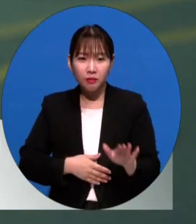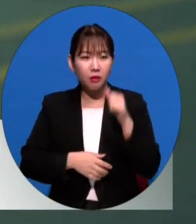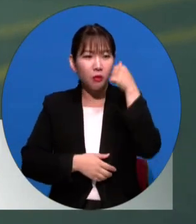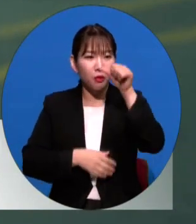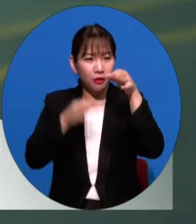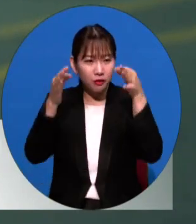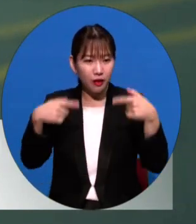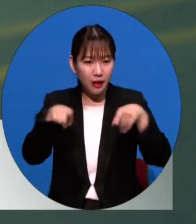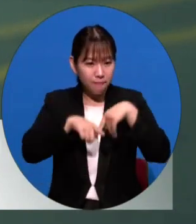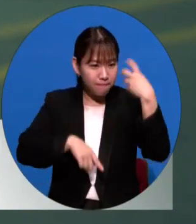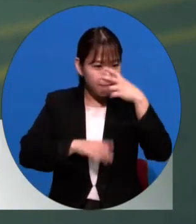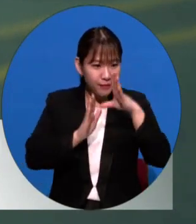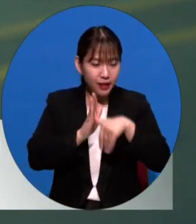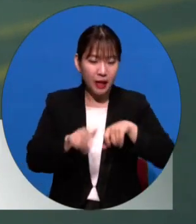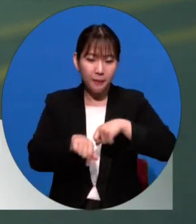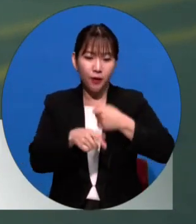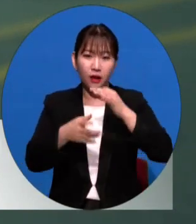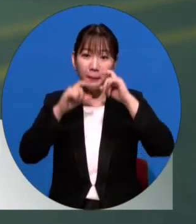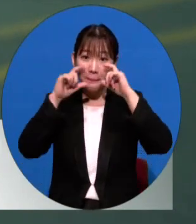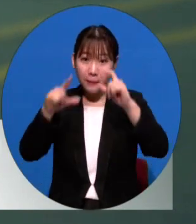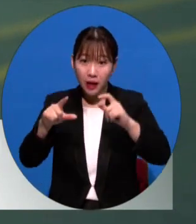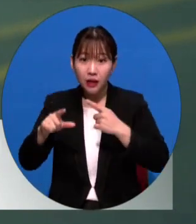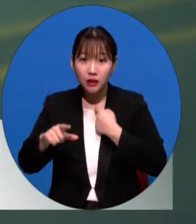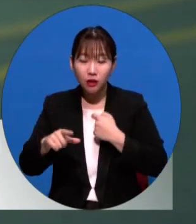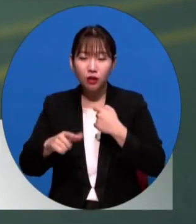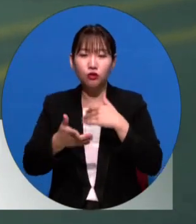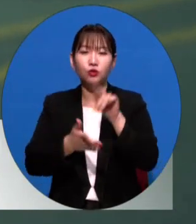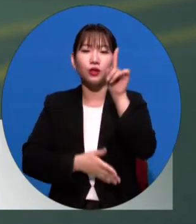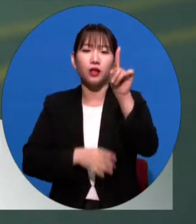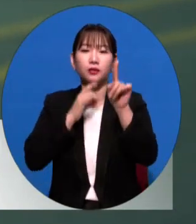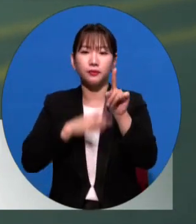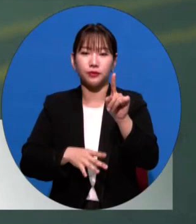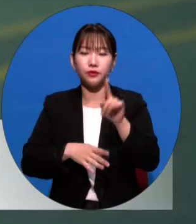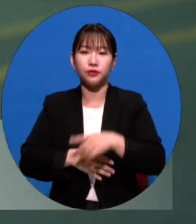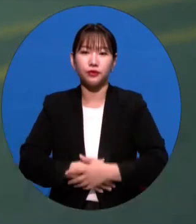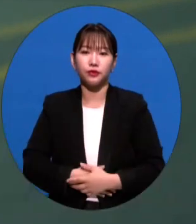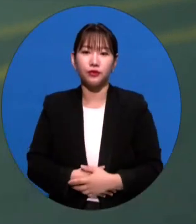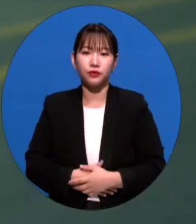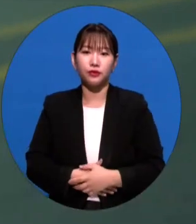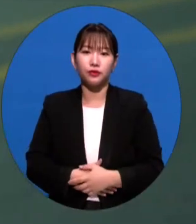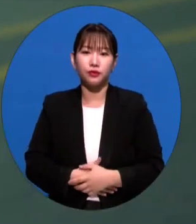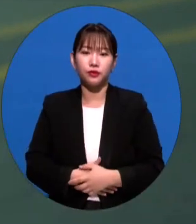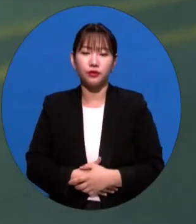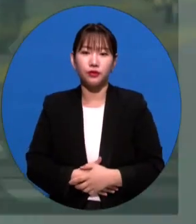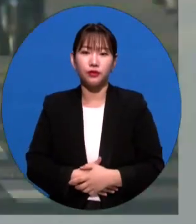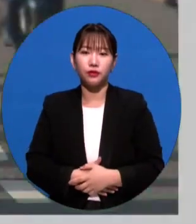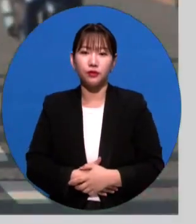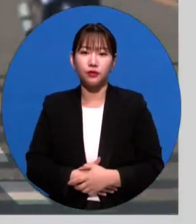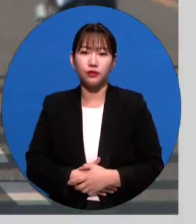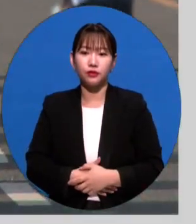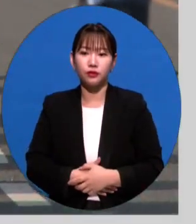합동단 속에서 과태료가 부과된 건 단 한 건뿐이었습니다. 안준호 기자입니다.